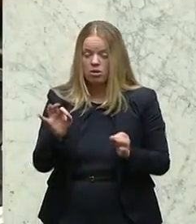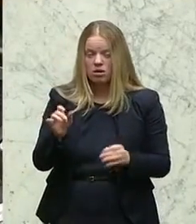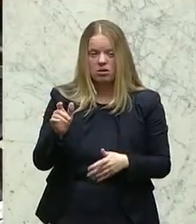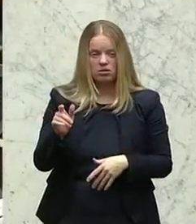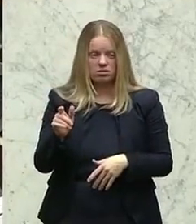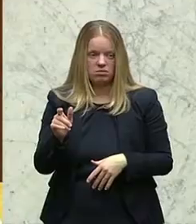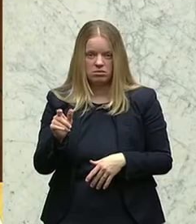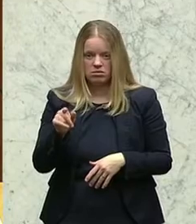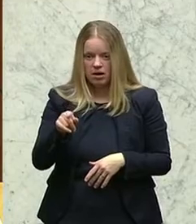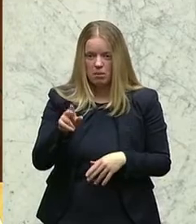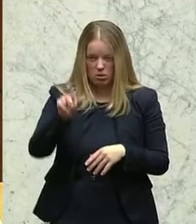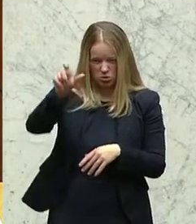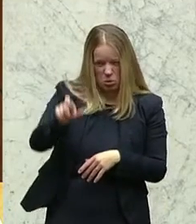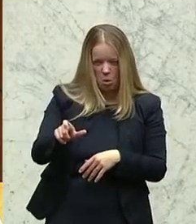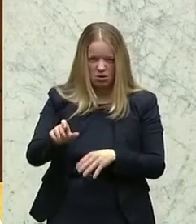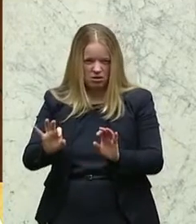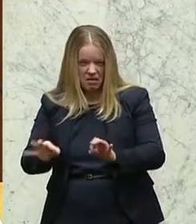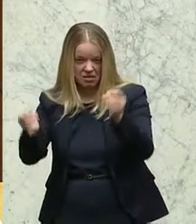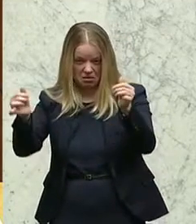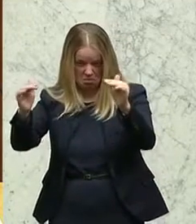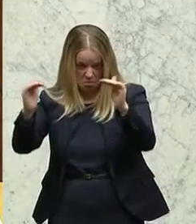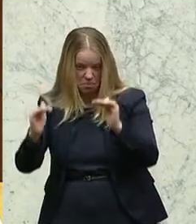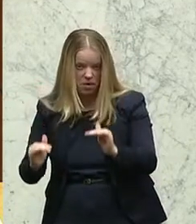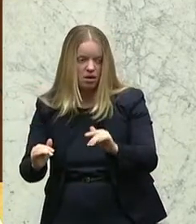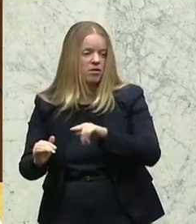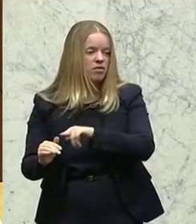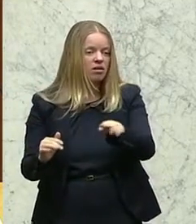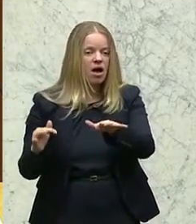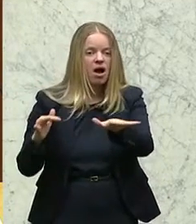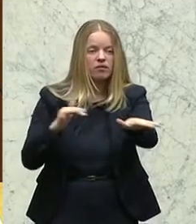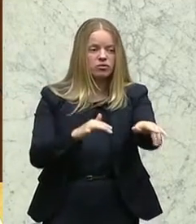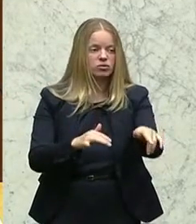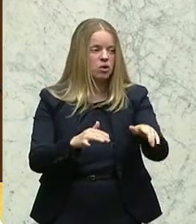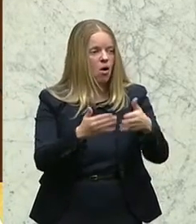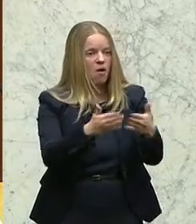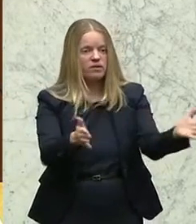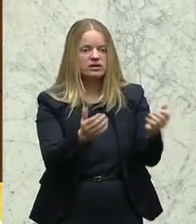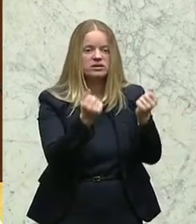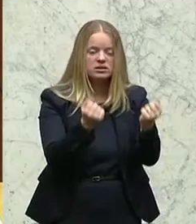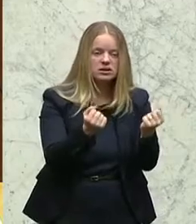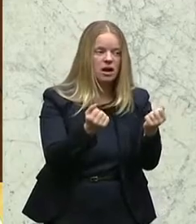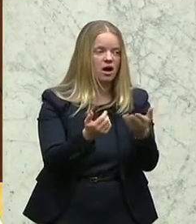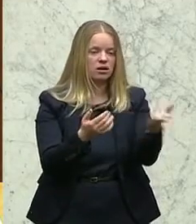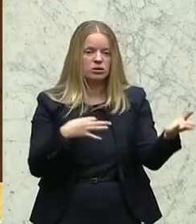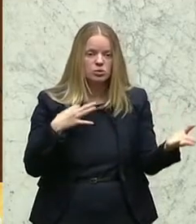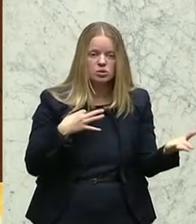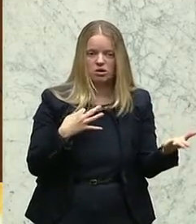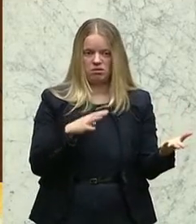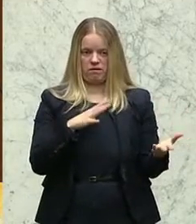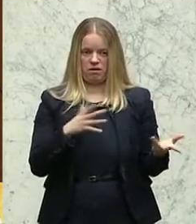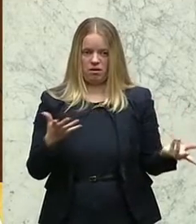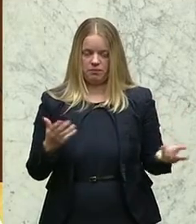der öffentlichen Gesundheit und Sicherheit zu befürchten ist, sagt die Arbeiterkammer. Was sagt die Rechte Rechtshilfe, die